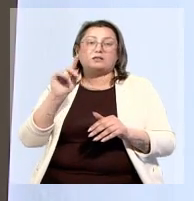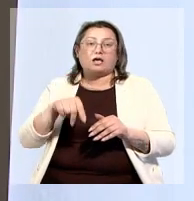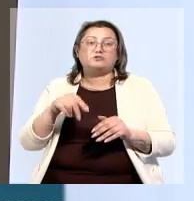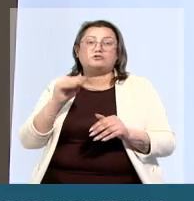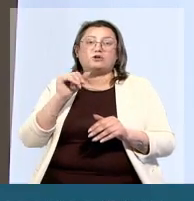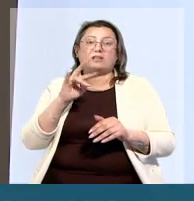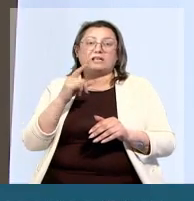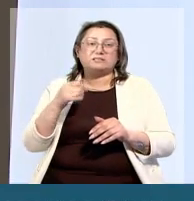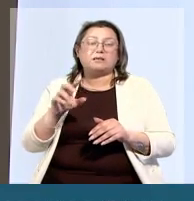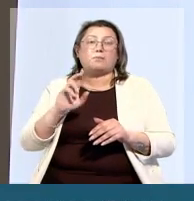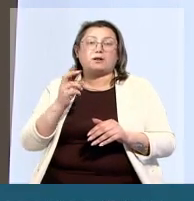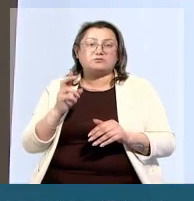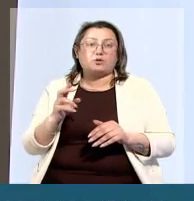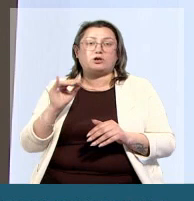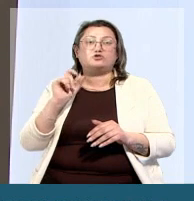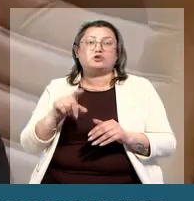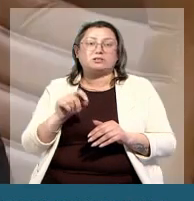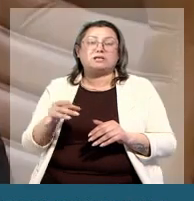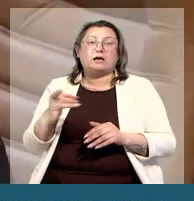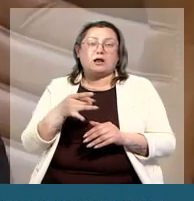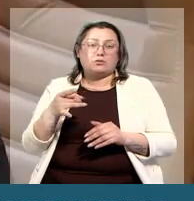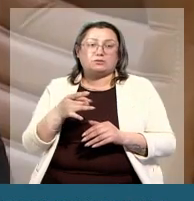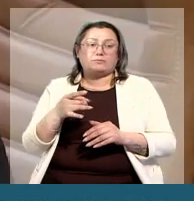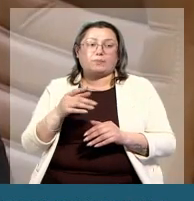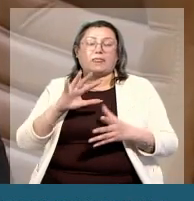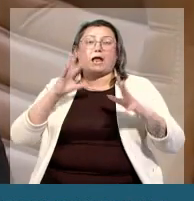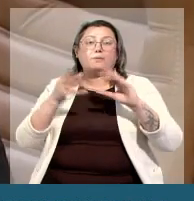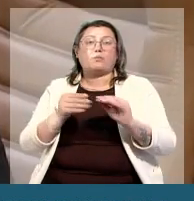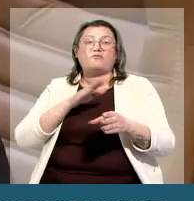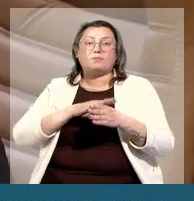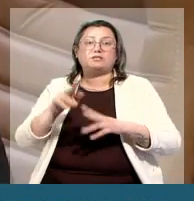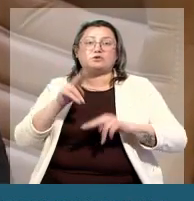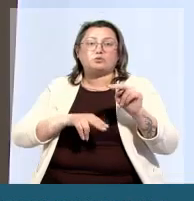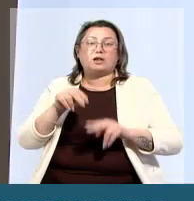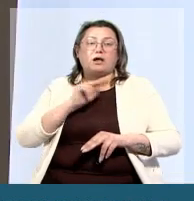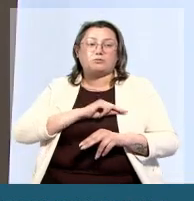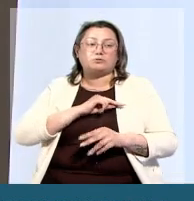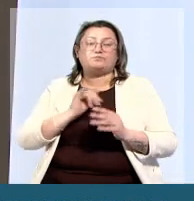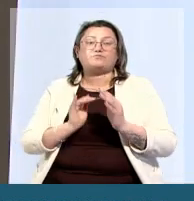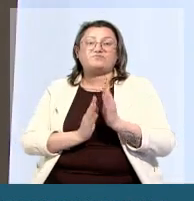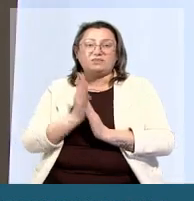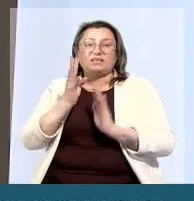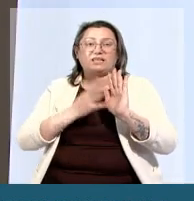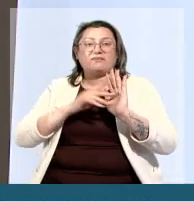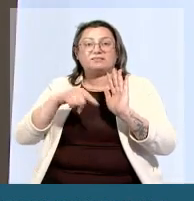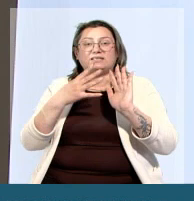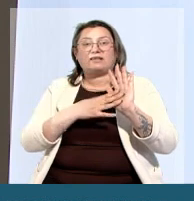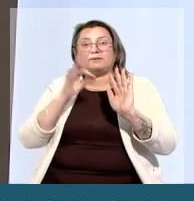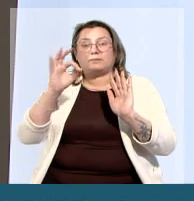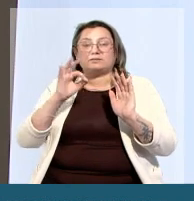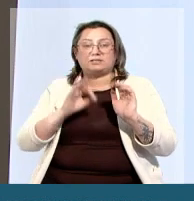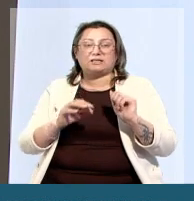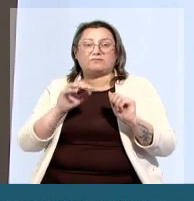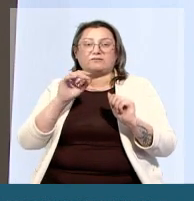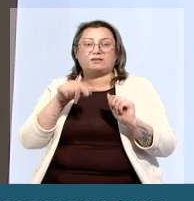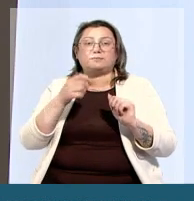в Жангельдинском, Миндогоринском и Житогоринском районах. Объем выполненных строительных работ вырос на 9,9%